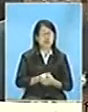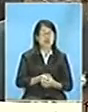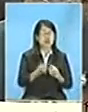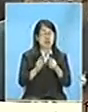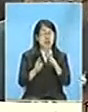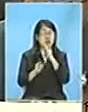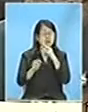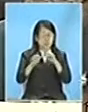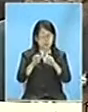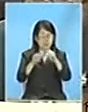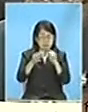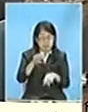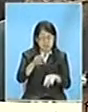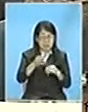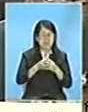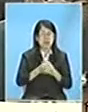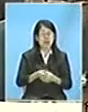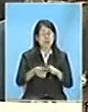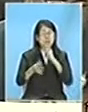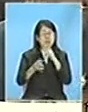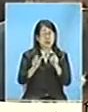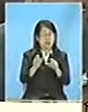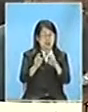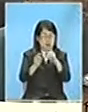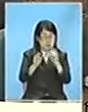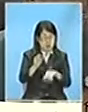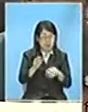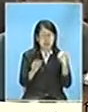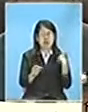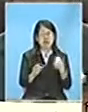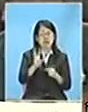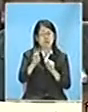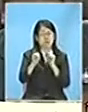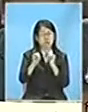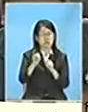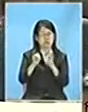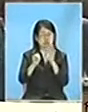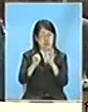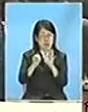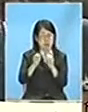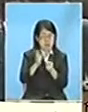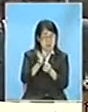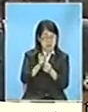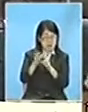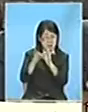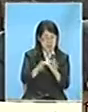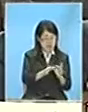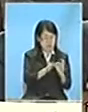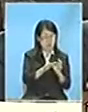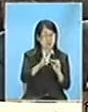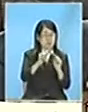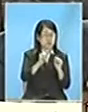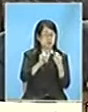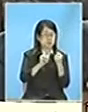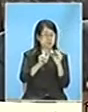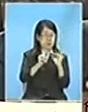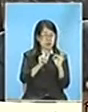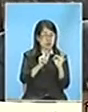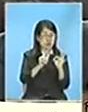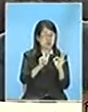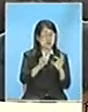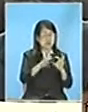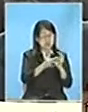ออกนะครับถ้าหากตัดออกจะทำให้มาตรา9แก้ไขมาตรา19ใช้บังคับในการแต่งตั้งถอด